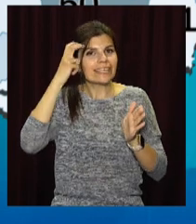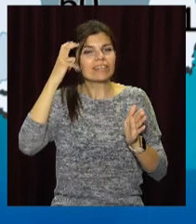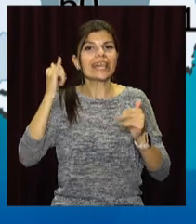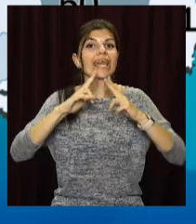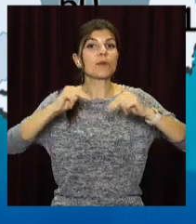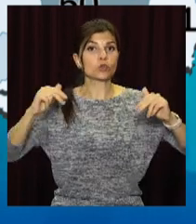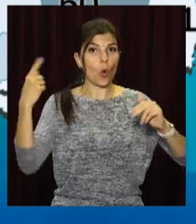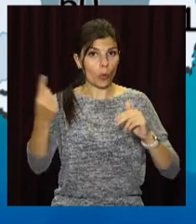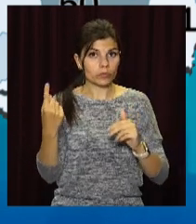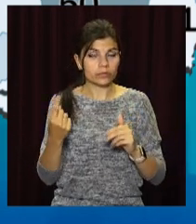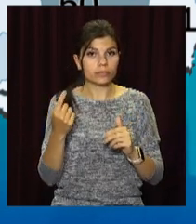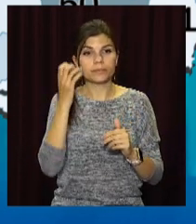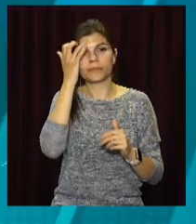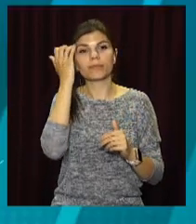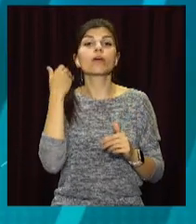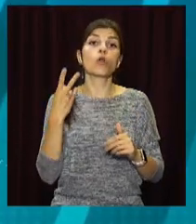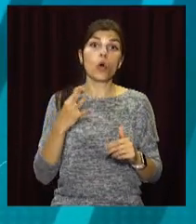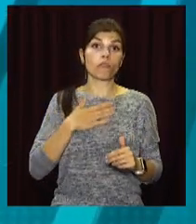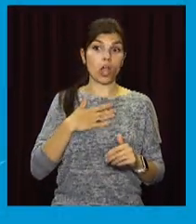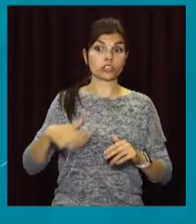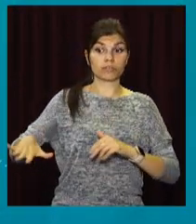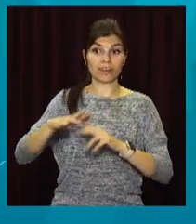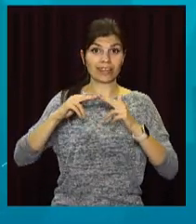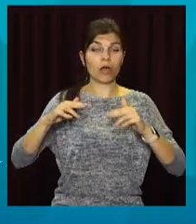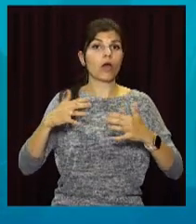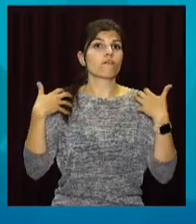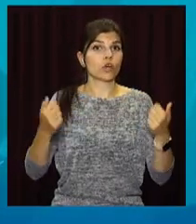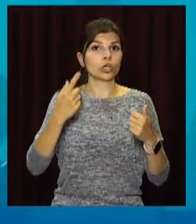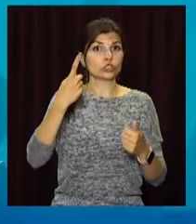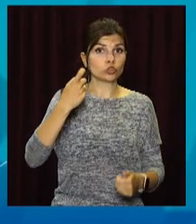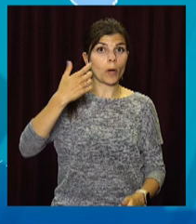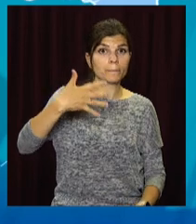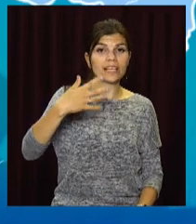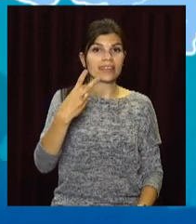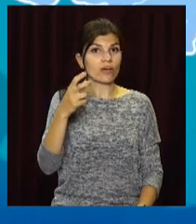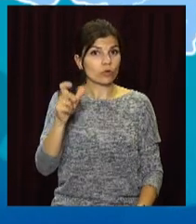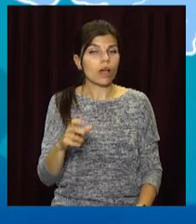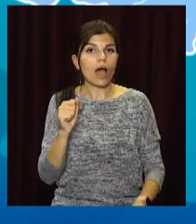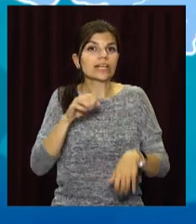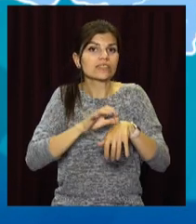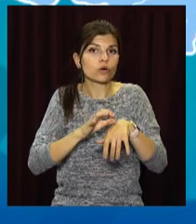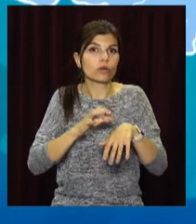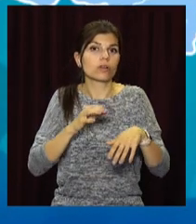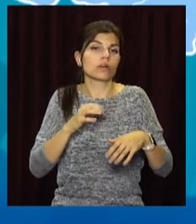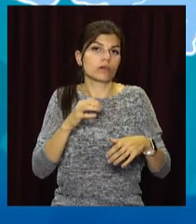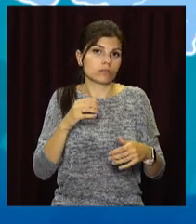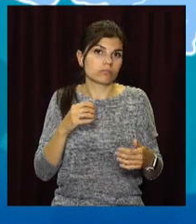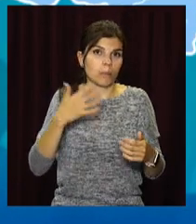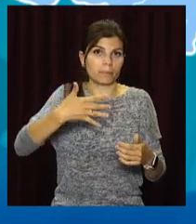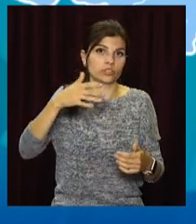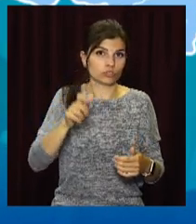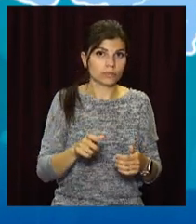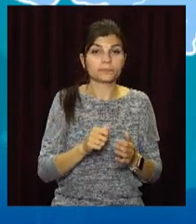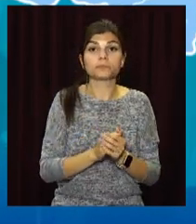та Дніпропетровська області. Хоча в нашому регіоні подолали корону 152 людини, а захворіли півсотні.